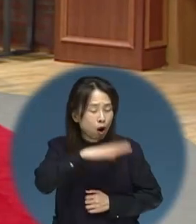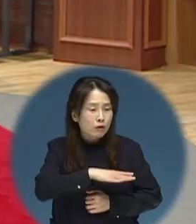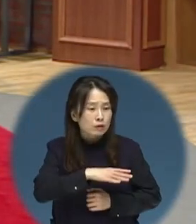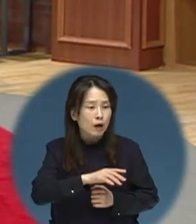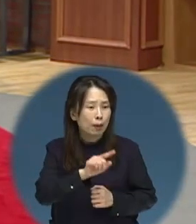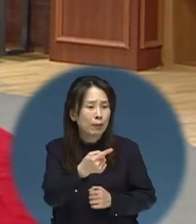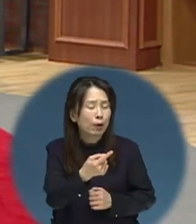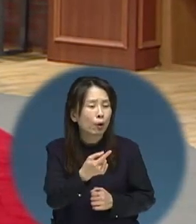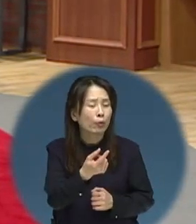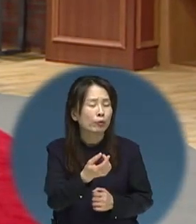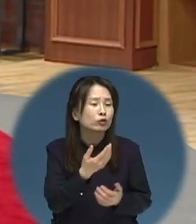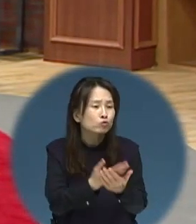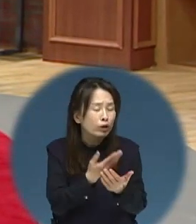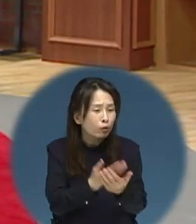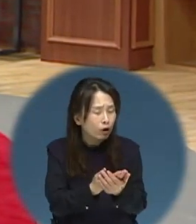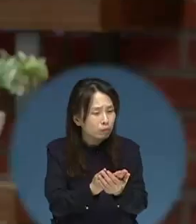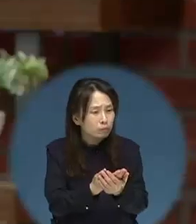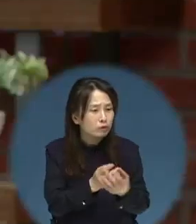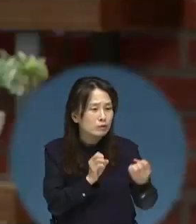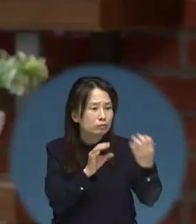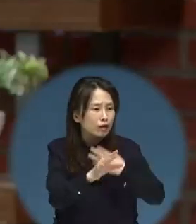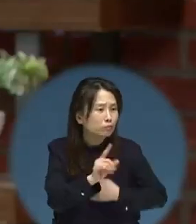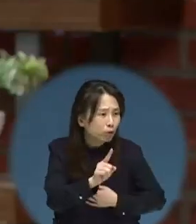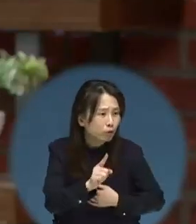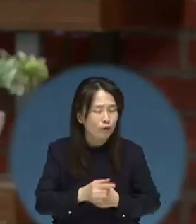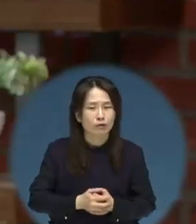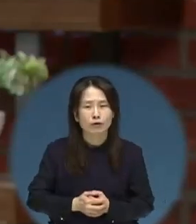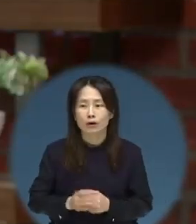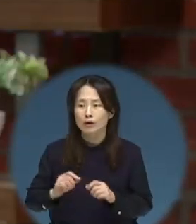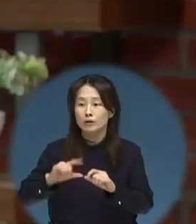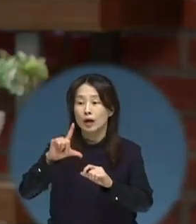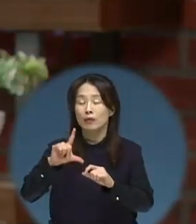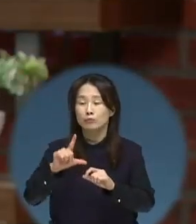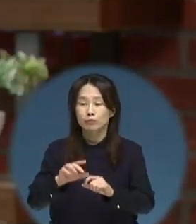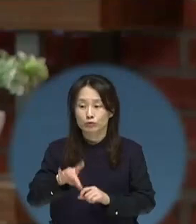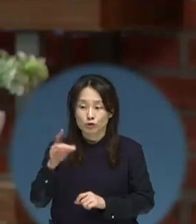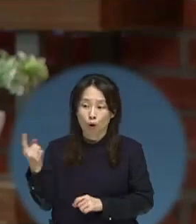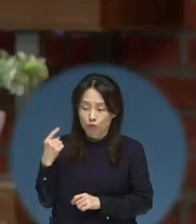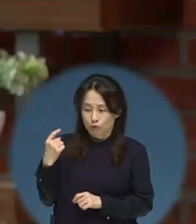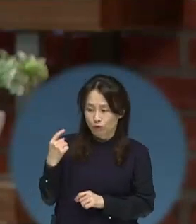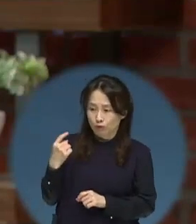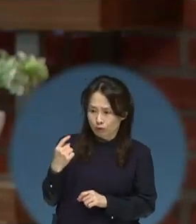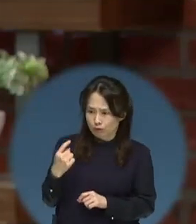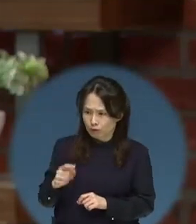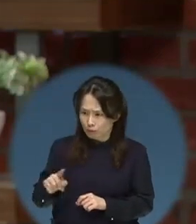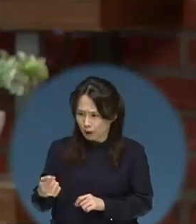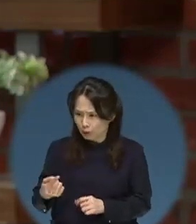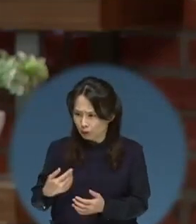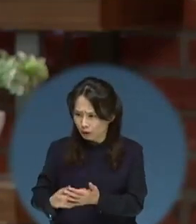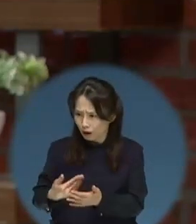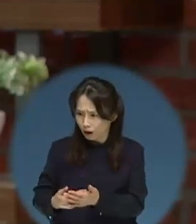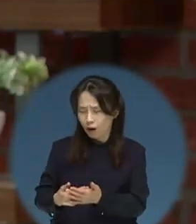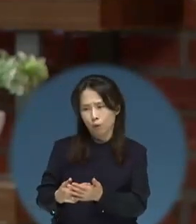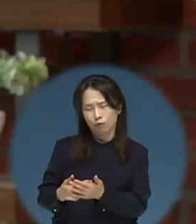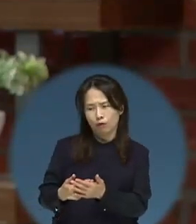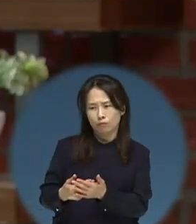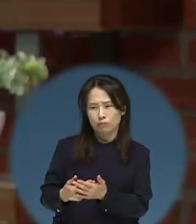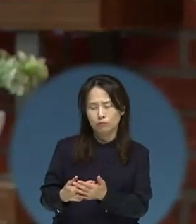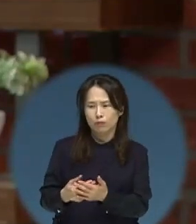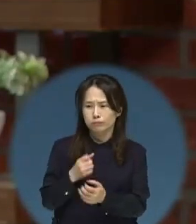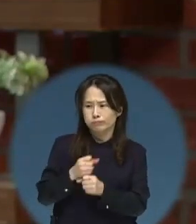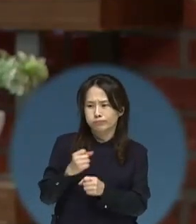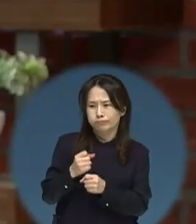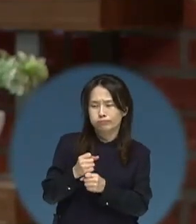나옵니까? 역시 반반이죠. 이제 대부분은 당황을 당연히 그렇겠죠. 하시고요. 왜 이런 사람이? 근데 그 당시 저는 좀